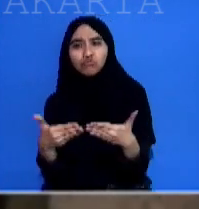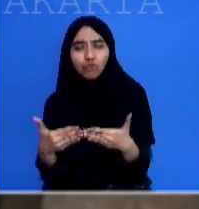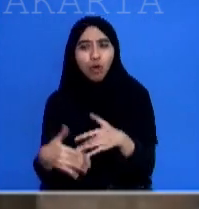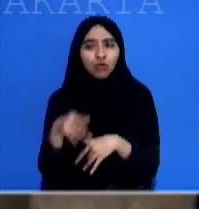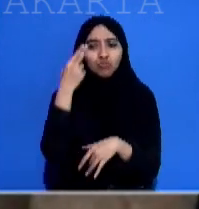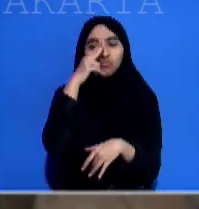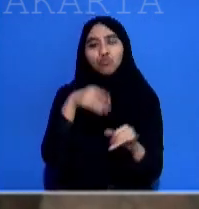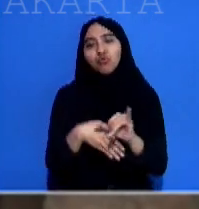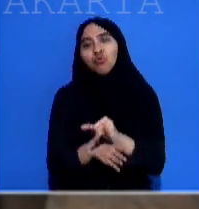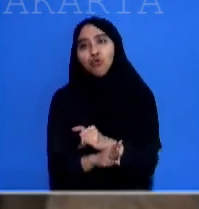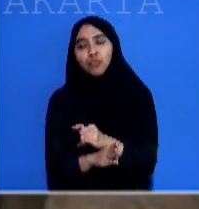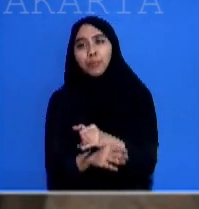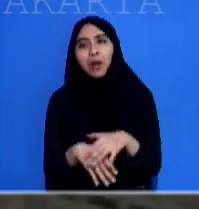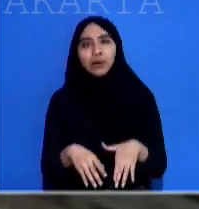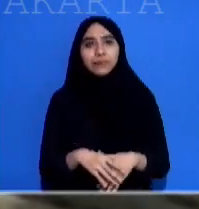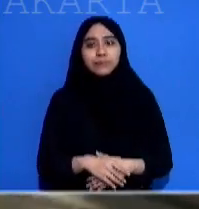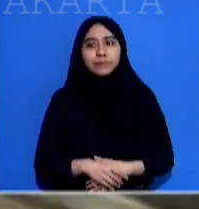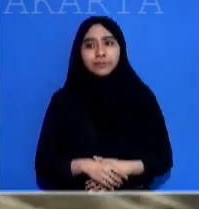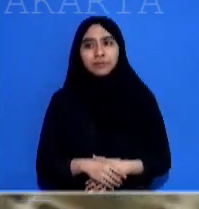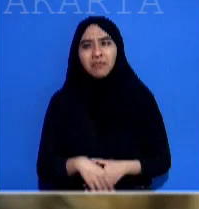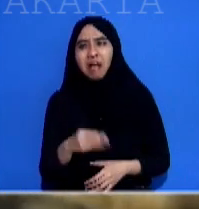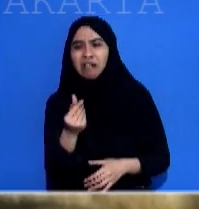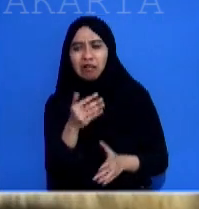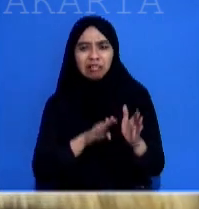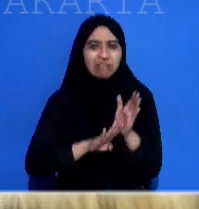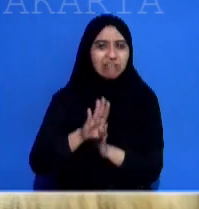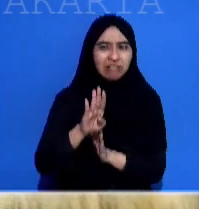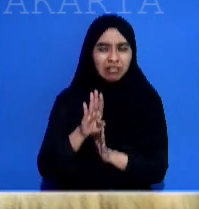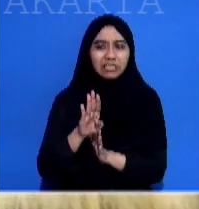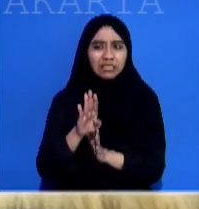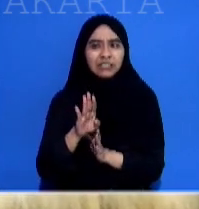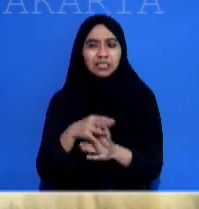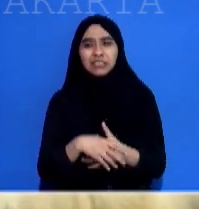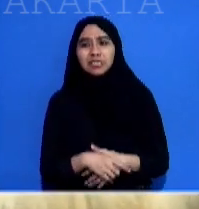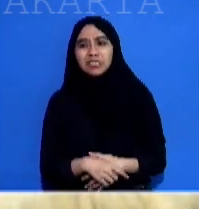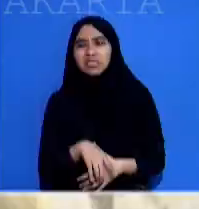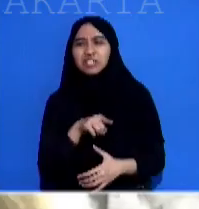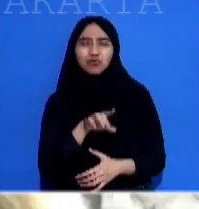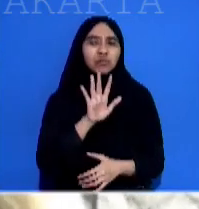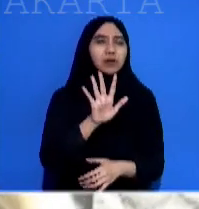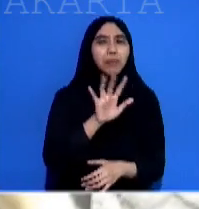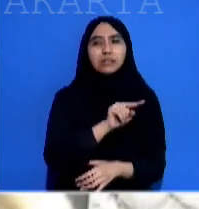kurban. Pengaosipun ugi langkung inggil kabandingaken jenis mendo sanesipun ngancik gangsal